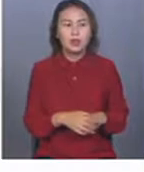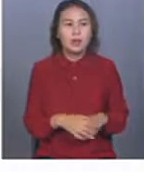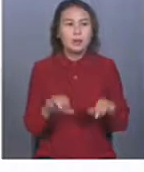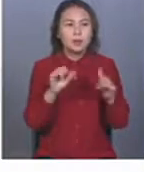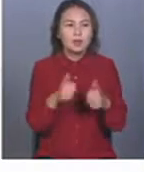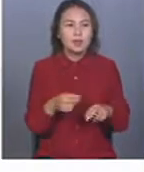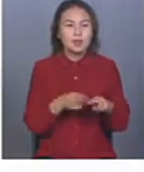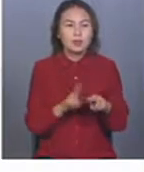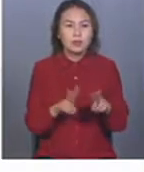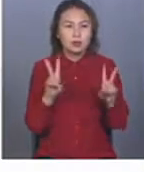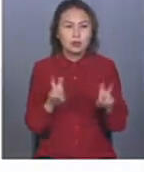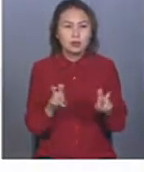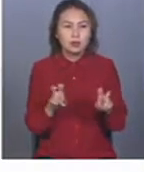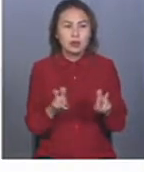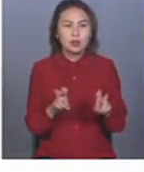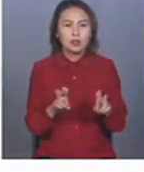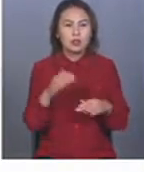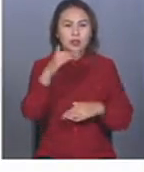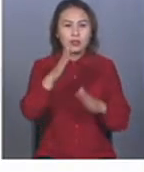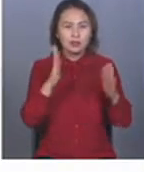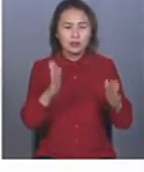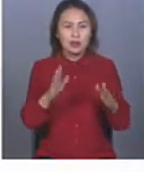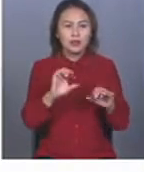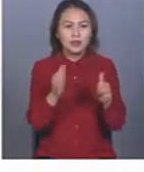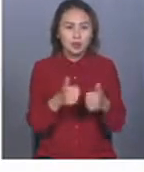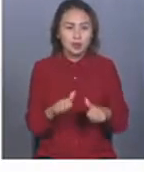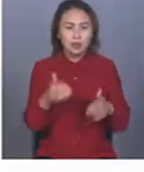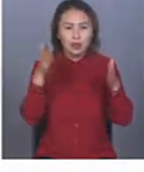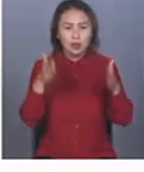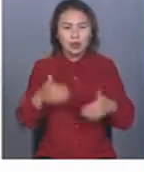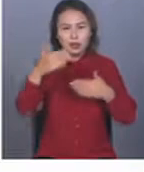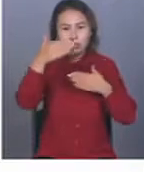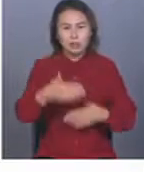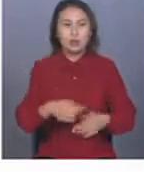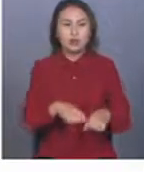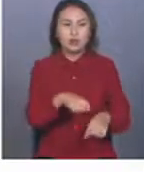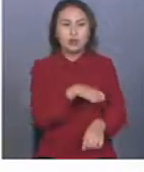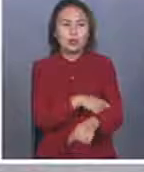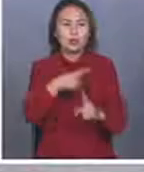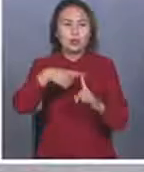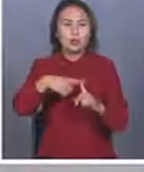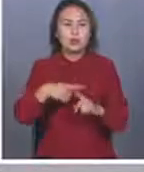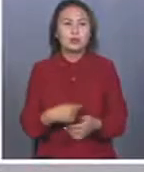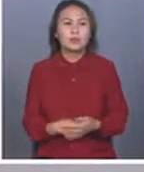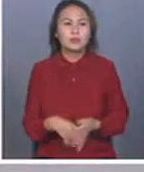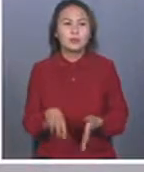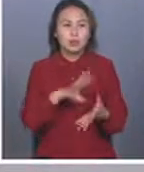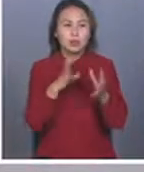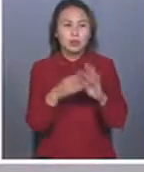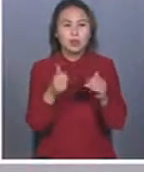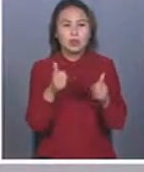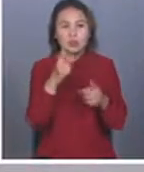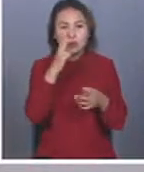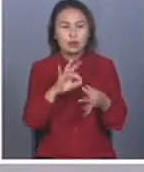Периметр дегеніміз жазықтықтағы фигураның қабырғаларының ұзындықтарының қосындысы. Қазір біз оны жақсырақ түсінетін